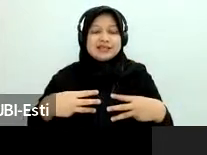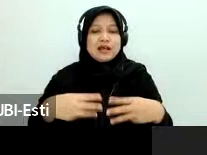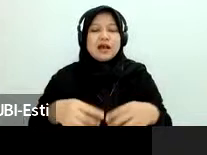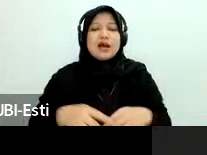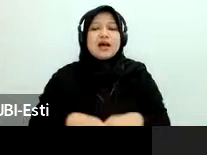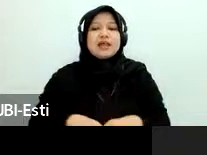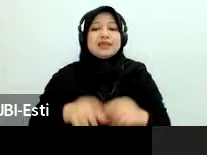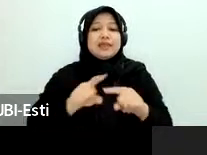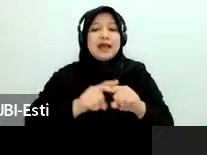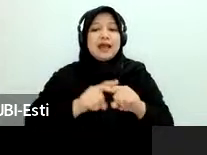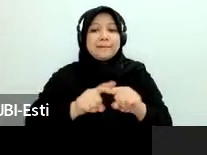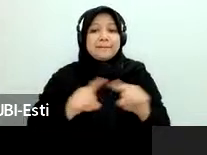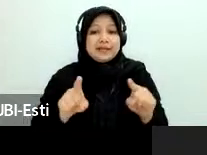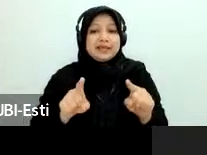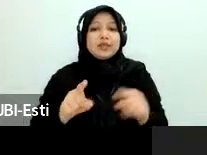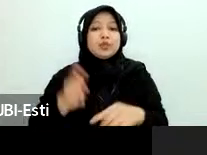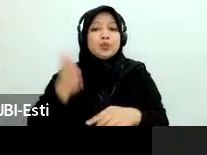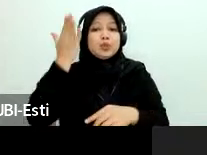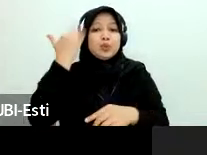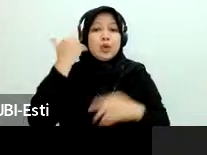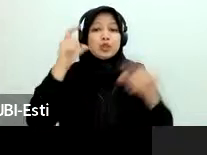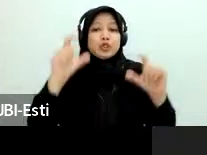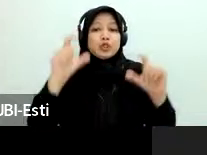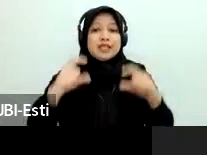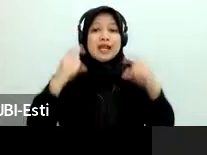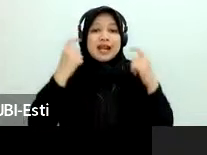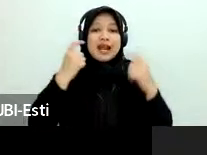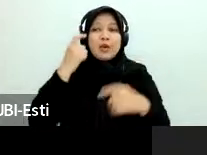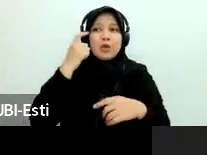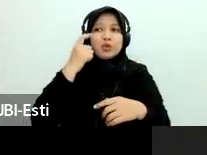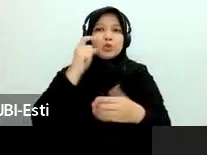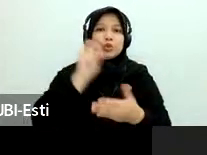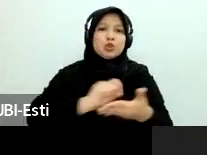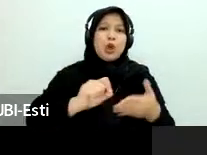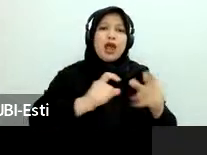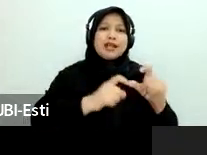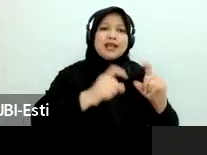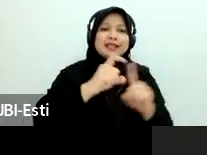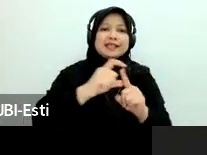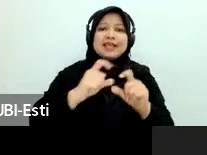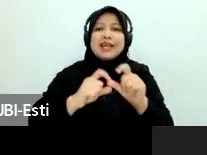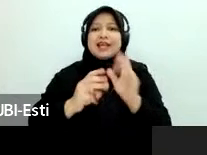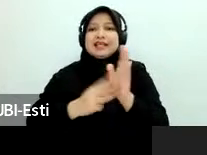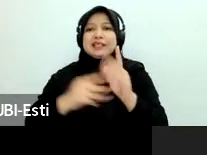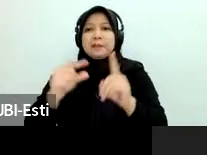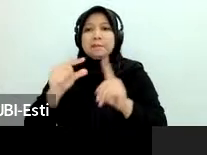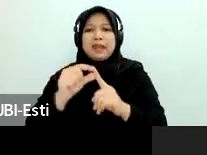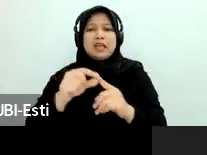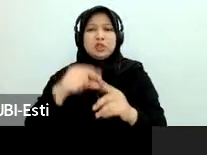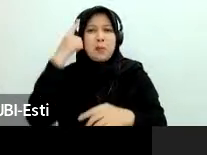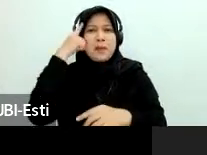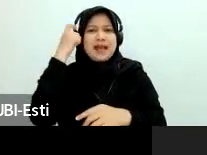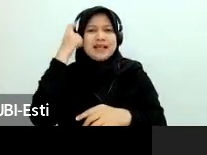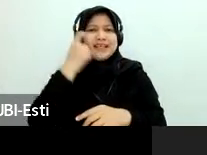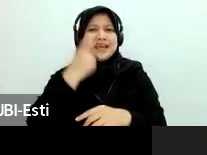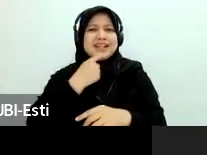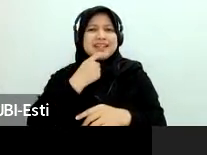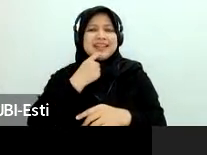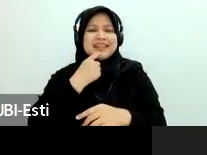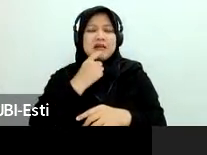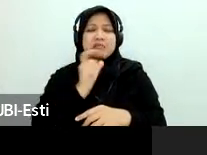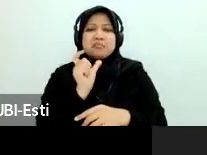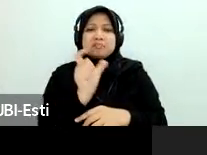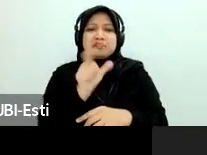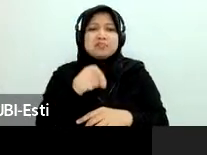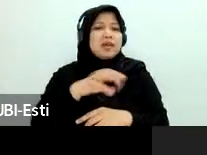di dalam sejarah waktu SD atau SMP ya sebagai kebijakan etis tapi pada politik etis begitu